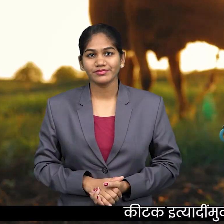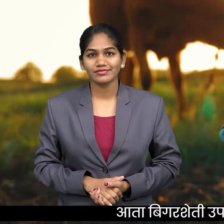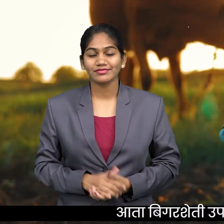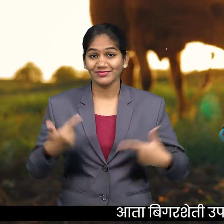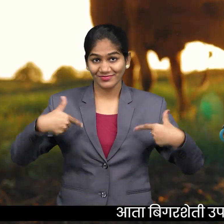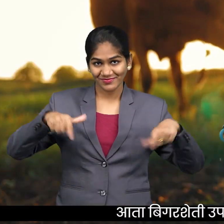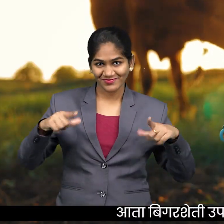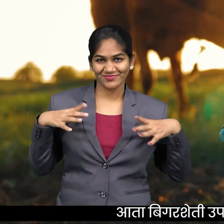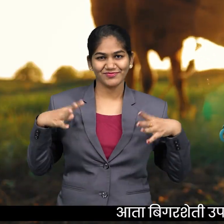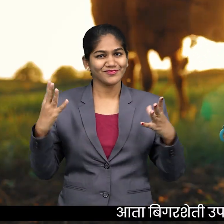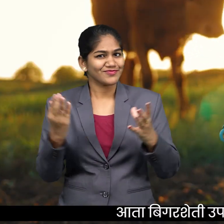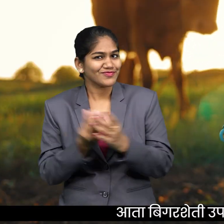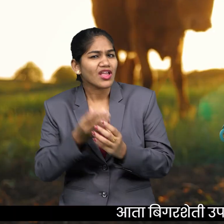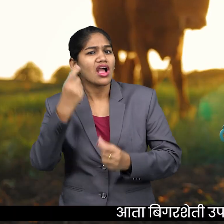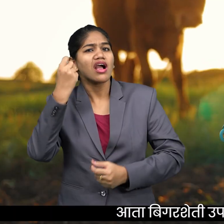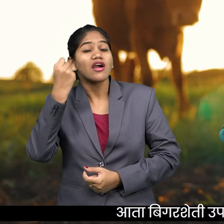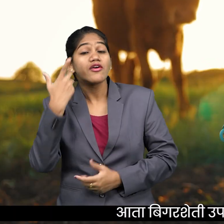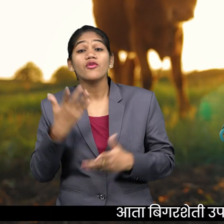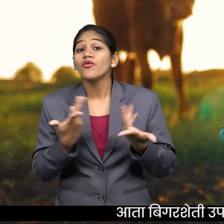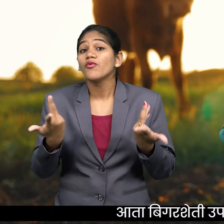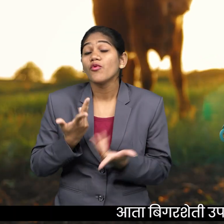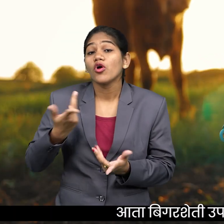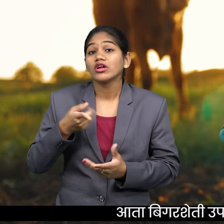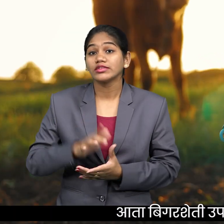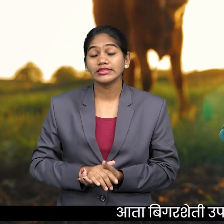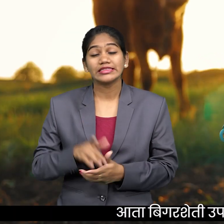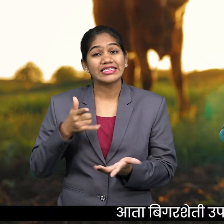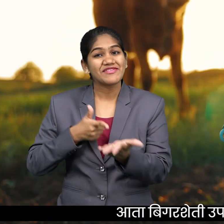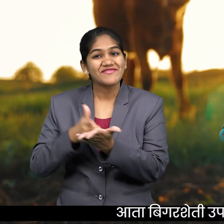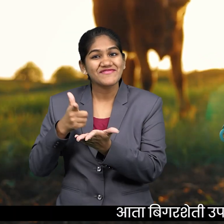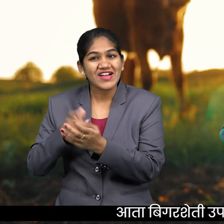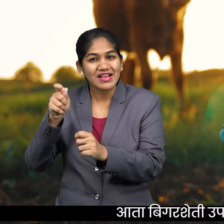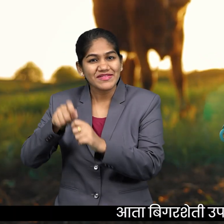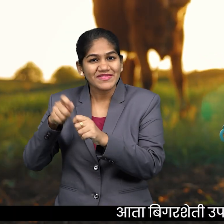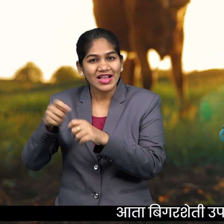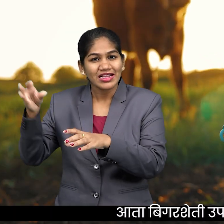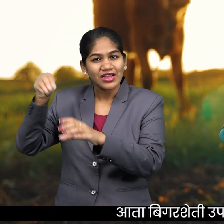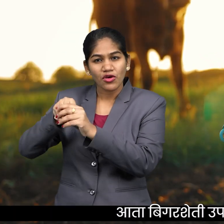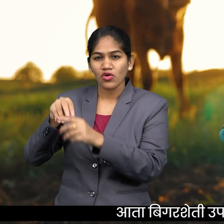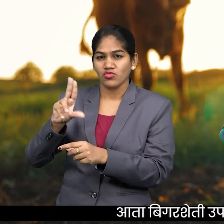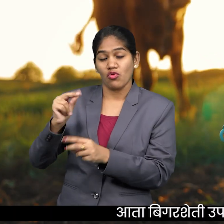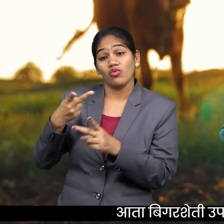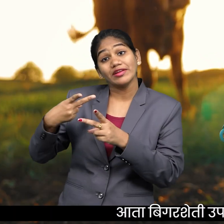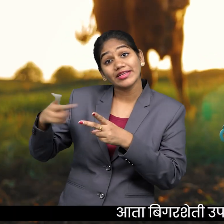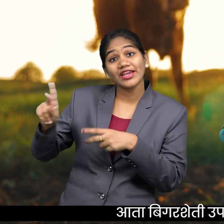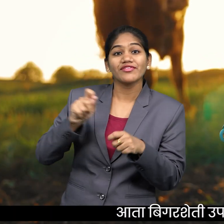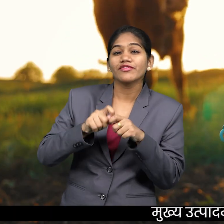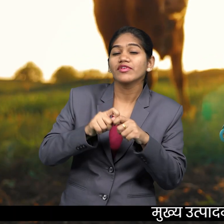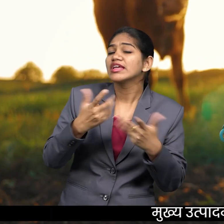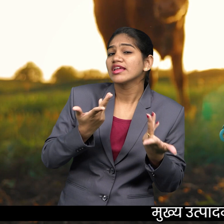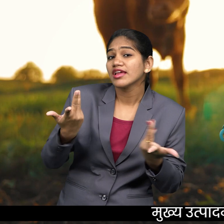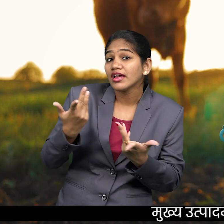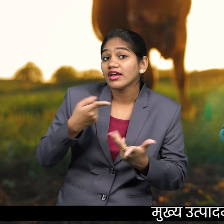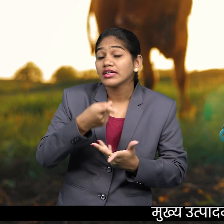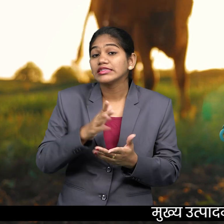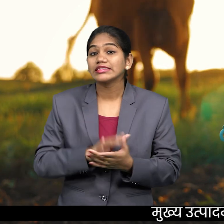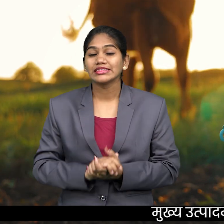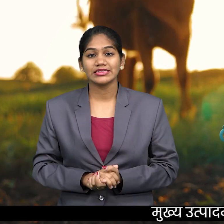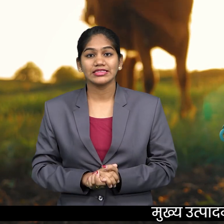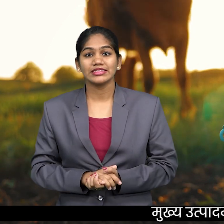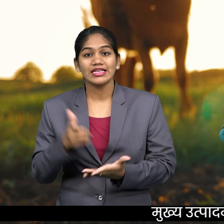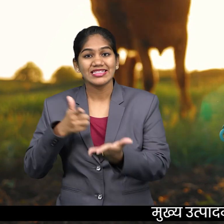आता बिगर शेती उपक्रम काय आहेत हे समजून घेऊ. मुख्य